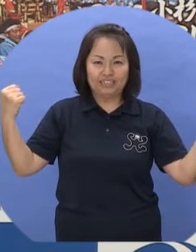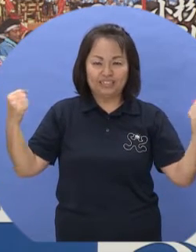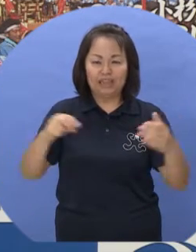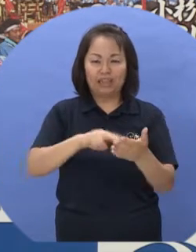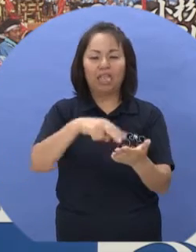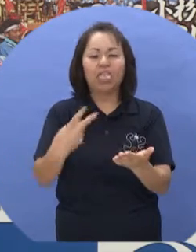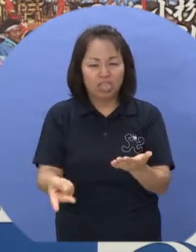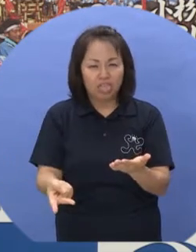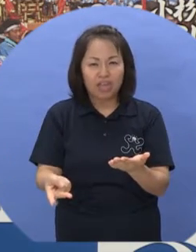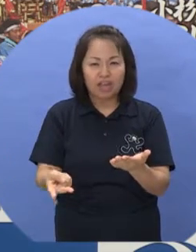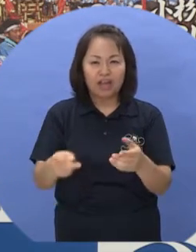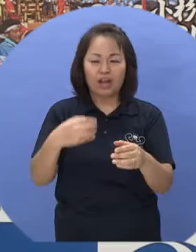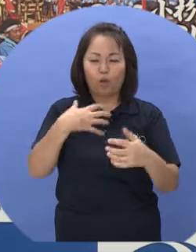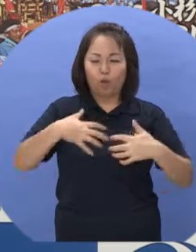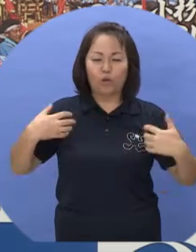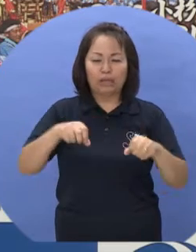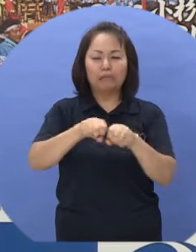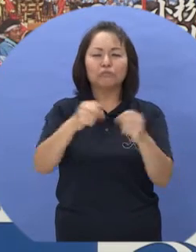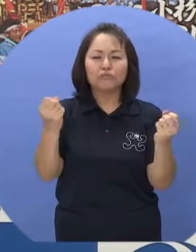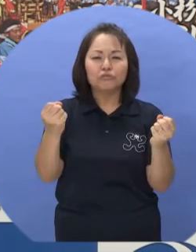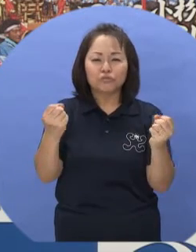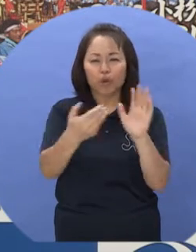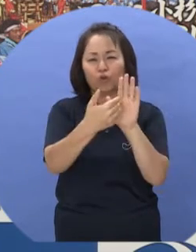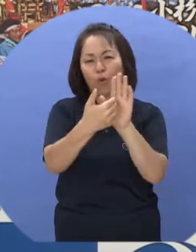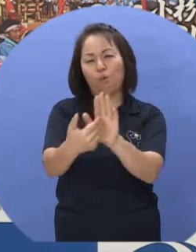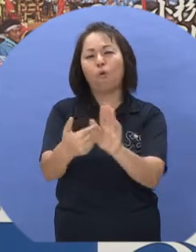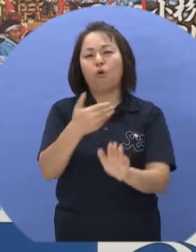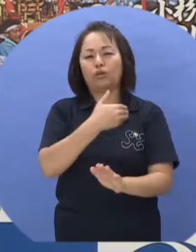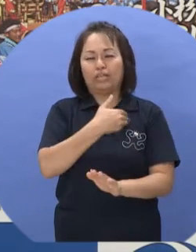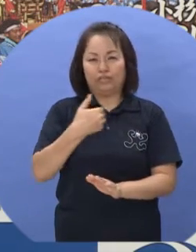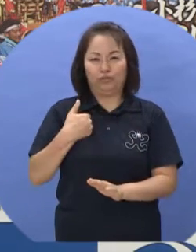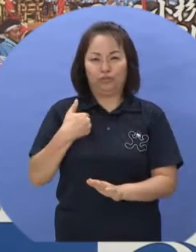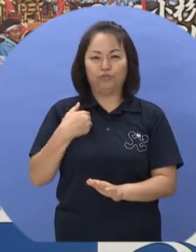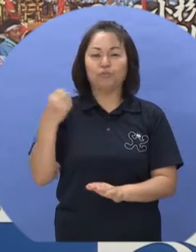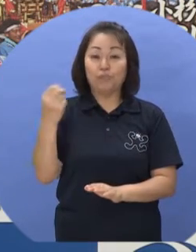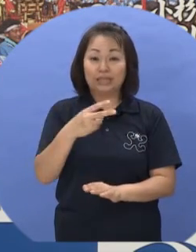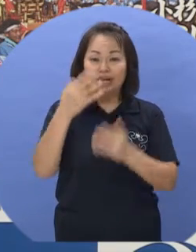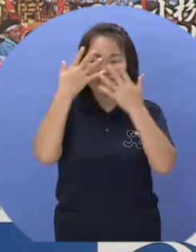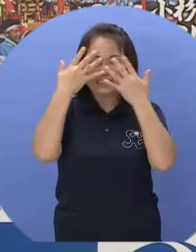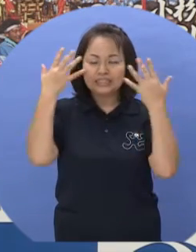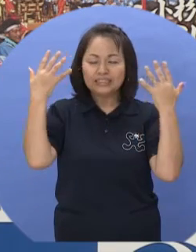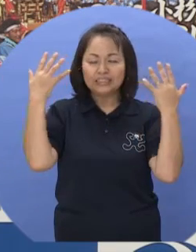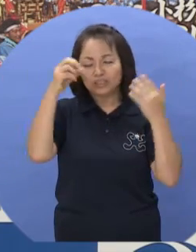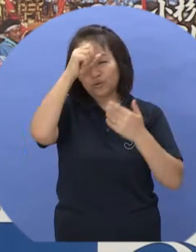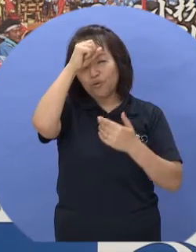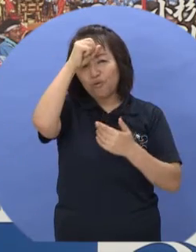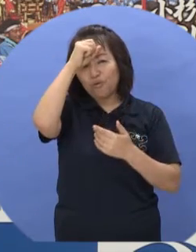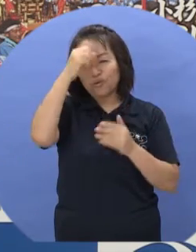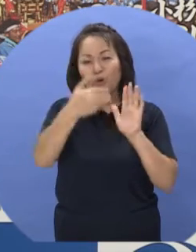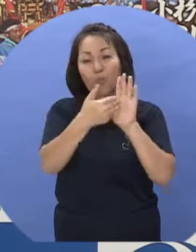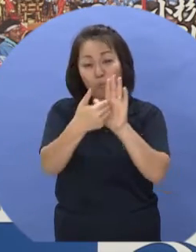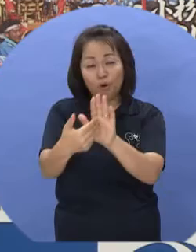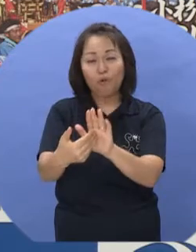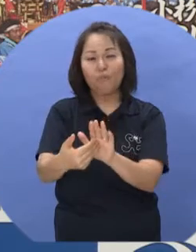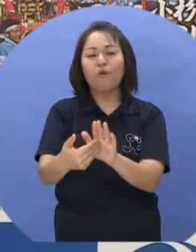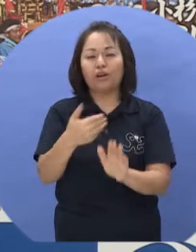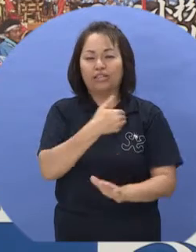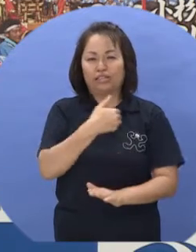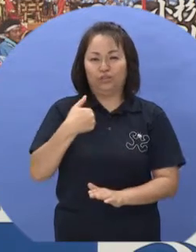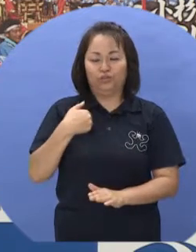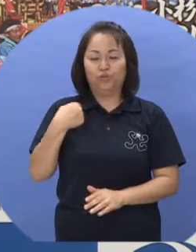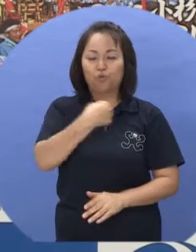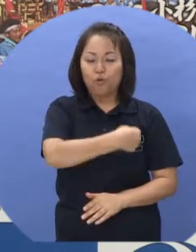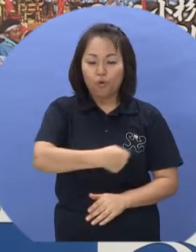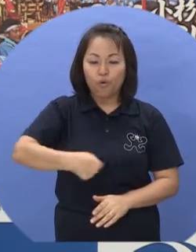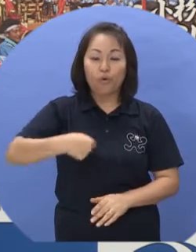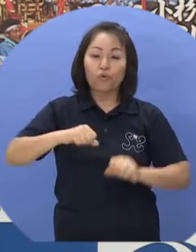防になったり、また体を動かすことで認知症予防にも効果があるというふうにされていますし、心の健康にも効果的であ